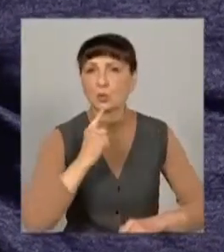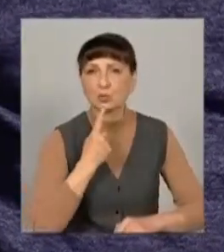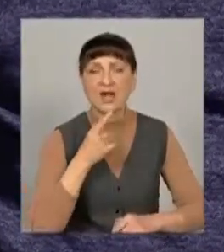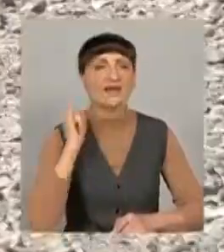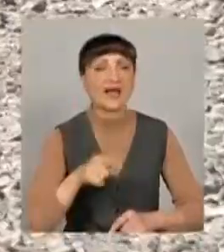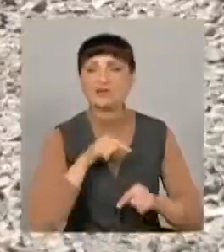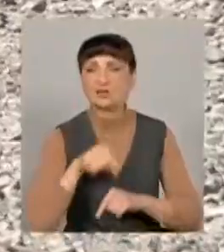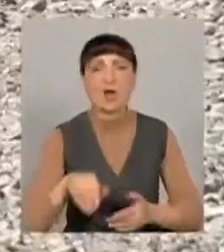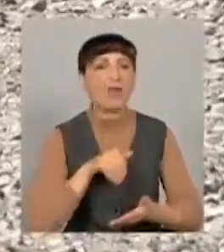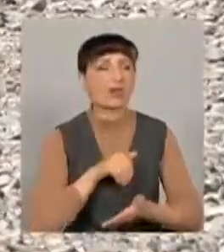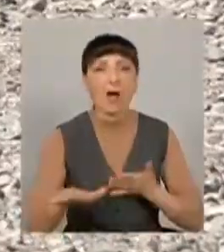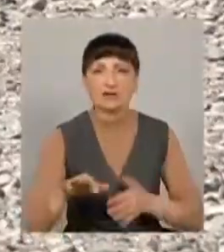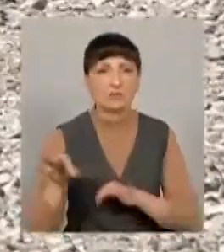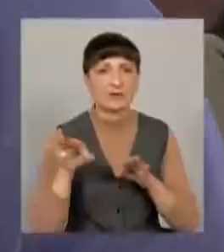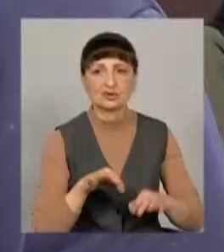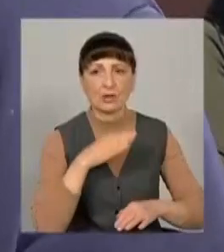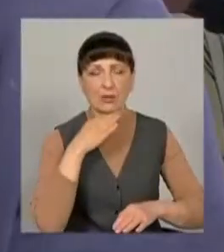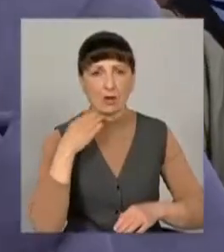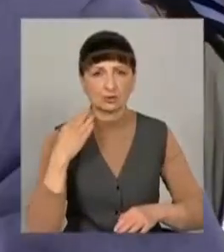сюда отказывается